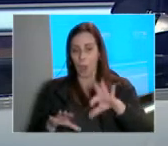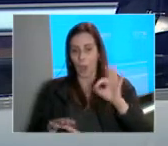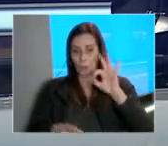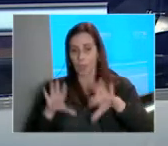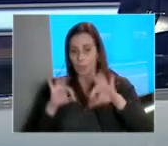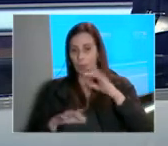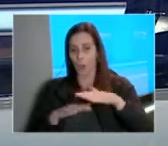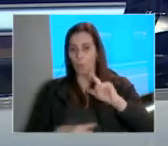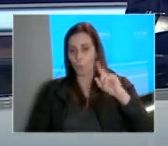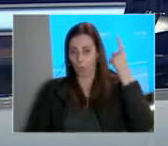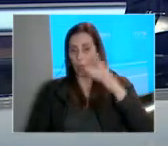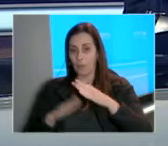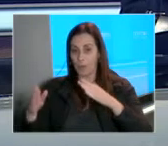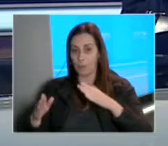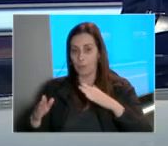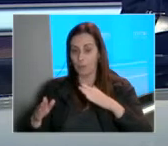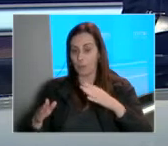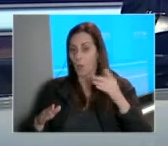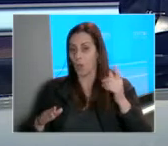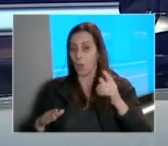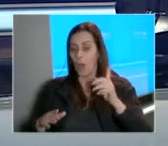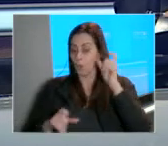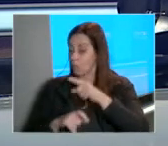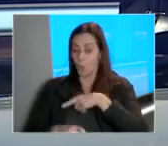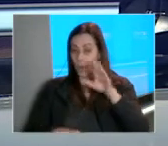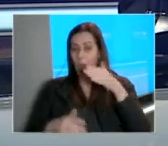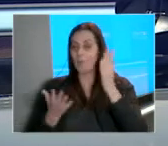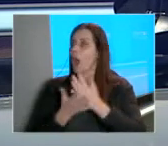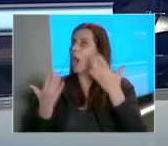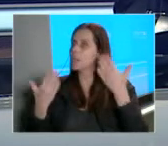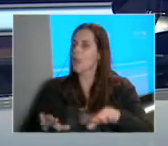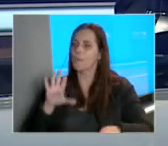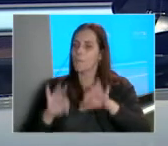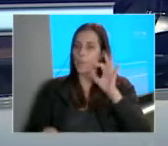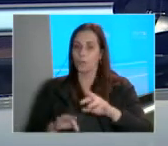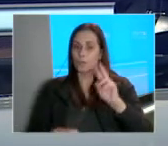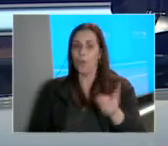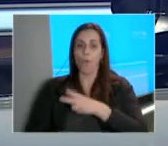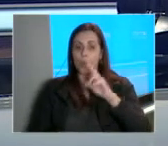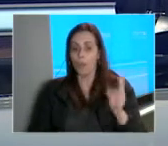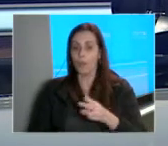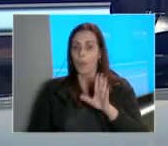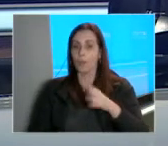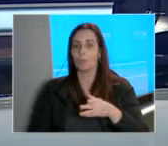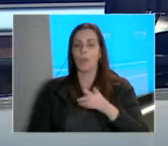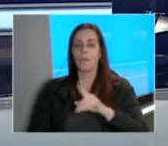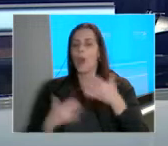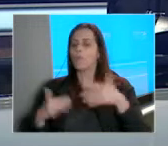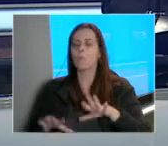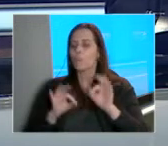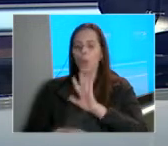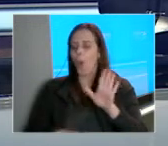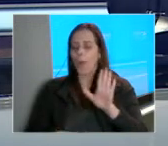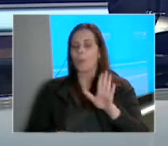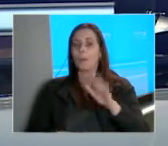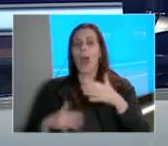גבוהים באופן כללי, והימין ייקשל בלהוציא את האנשים שעייפים כבר ממערכות בחירות עוד פעם ועוד פעם ועוד פעם, וגם יותר מזה, הם לא עייפים רק ממערכות